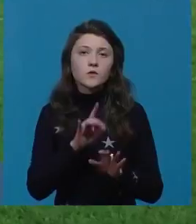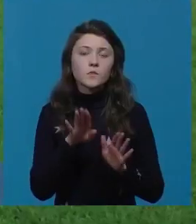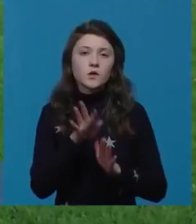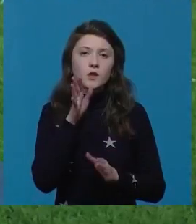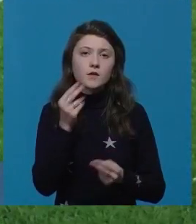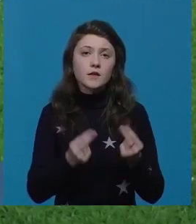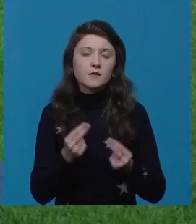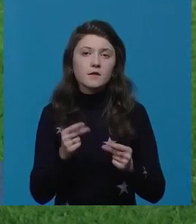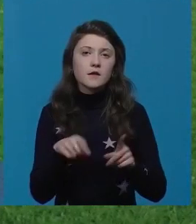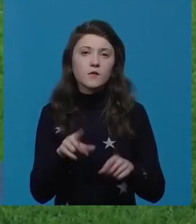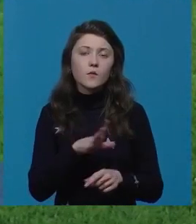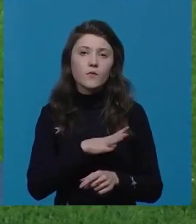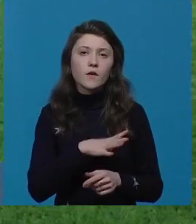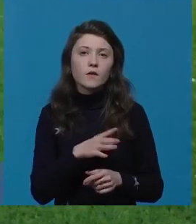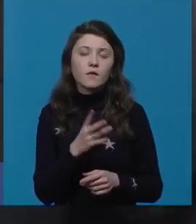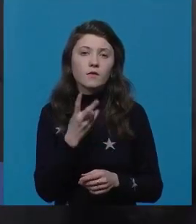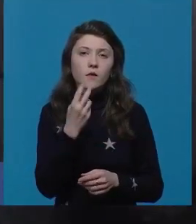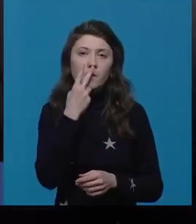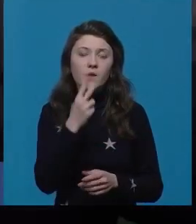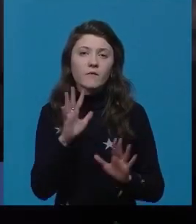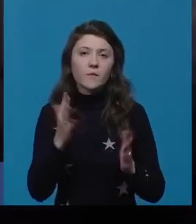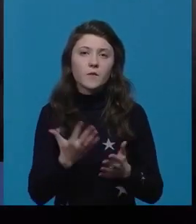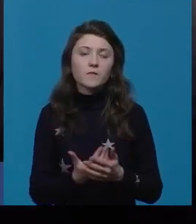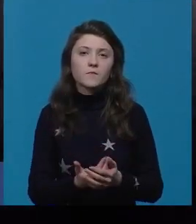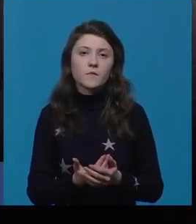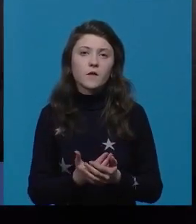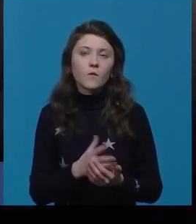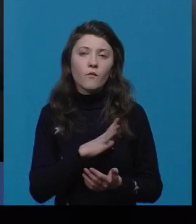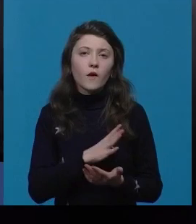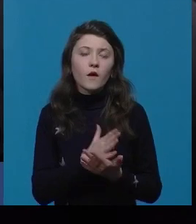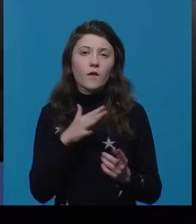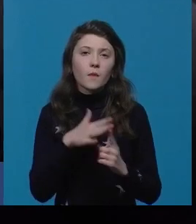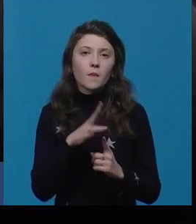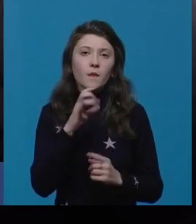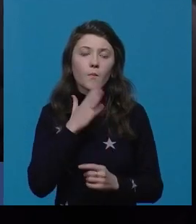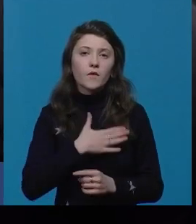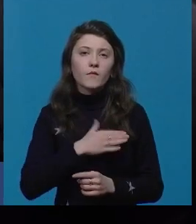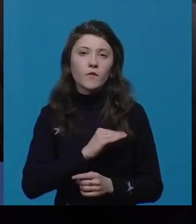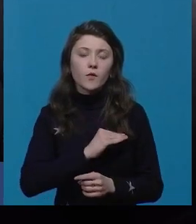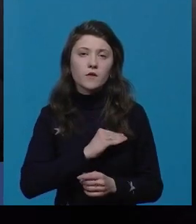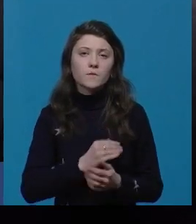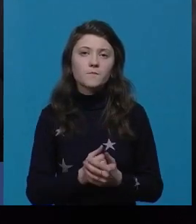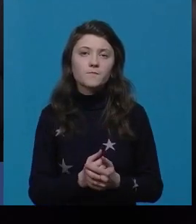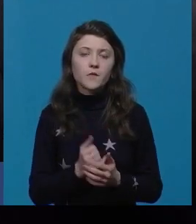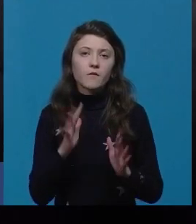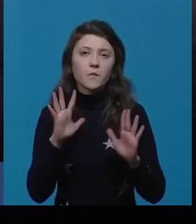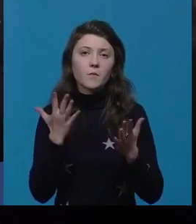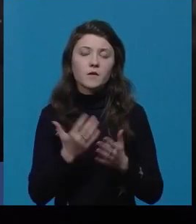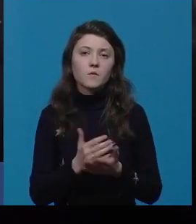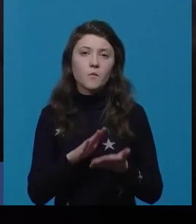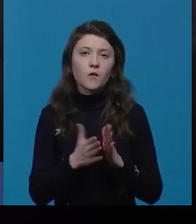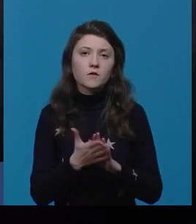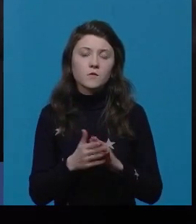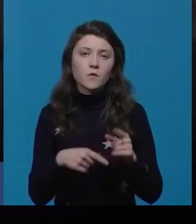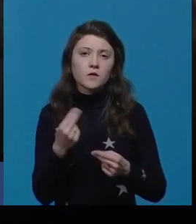іноді трапляються непередбачені випадки. Якось іде атака, якраз на мої ворота, і момент положення поза грою. Я